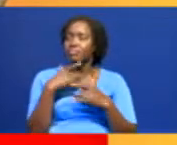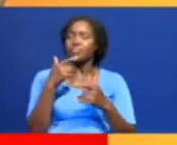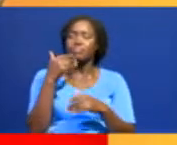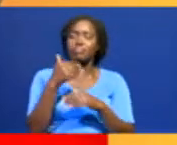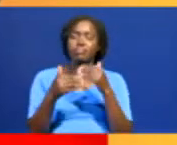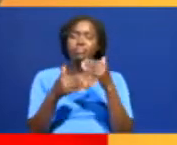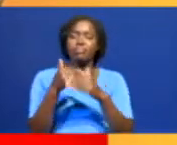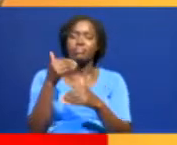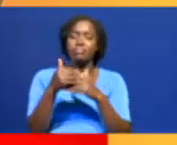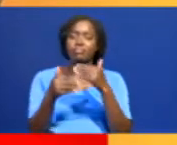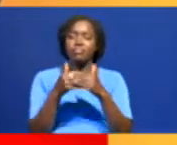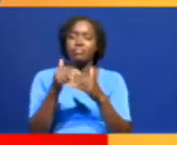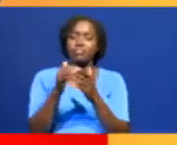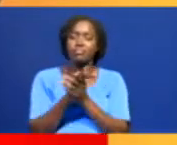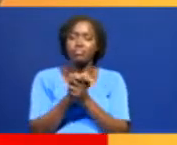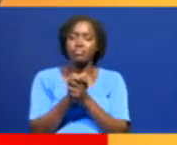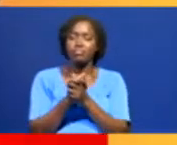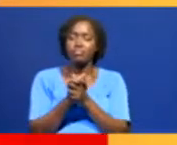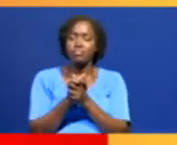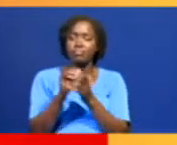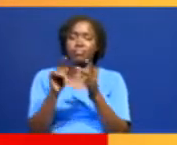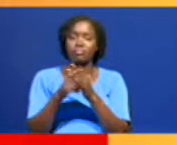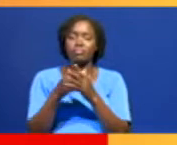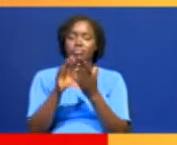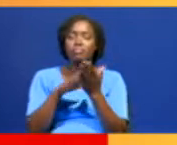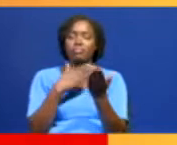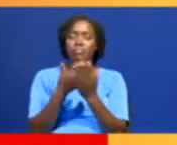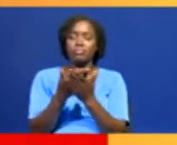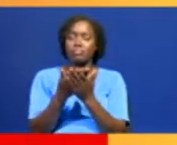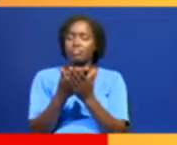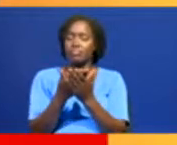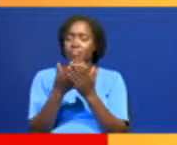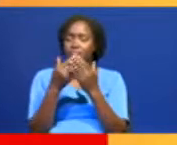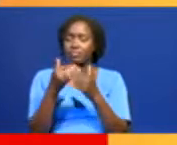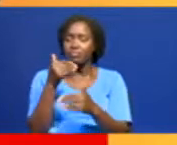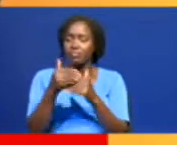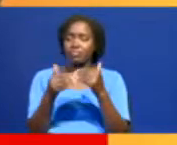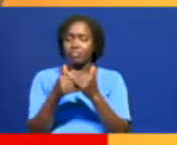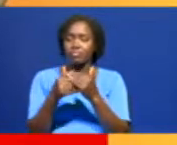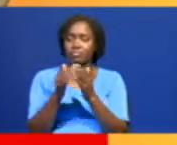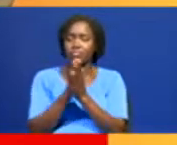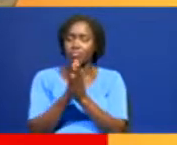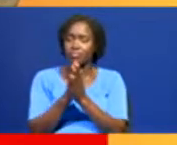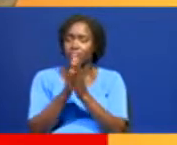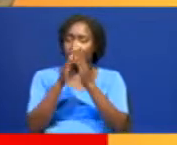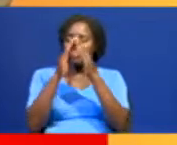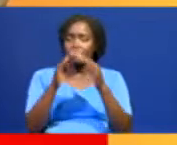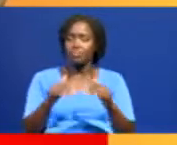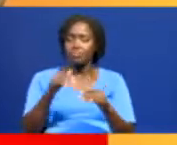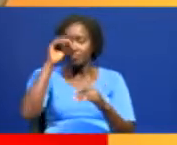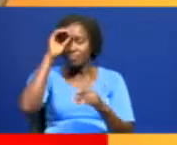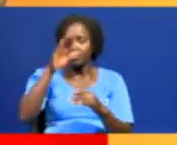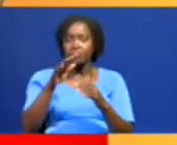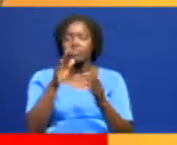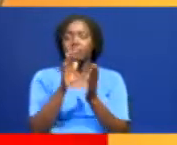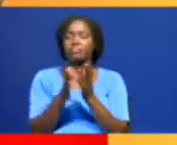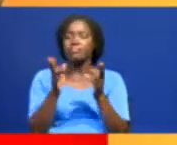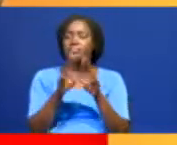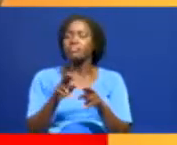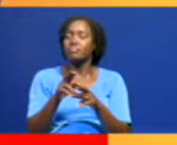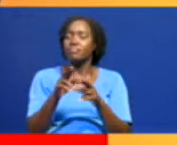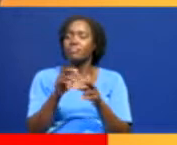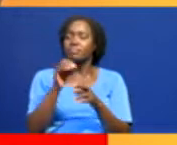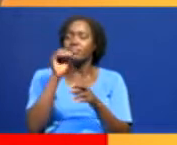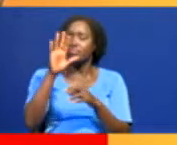ujenzi local waanze kuapply kujenga zile nyumba ambazo zitajengwa hapa Kiambu. Na hii imetendeka katika kaunti zote. Tumeona president